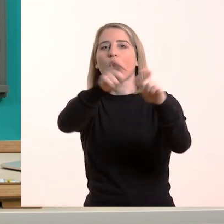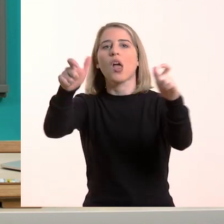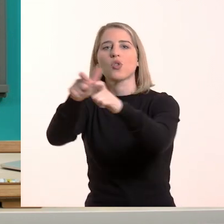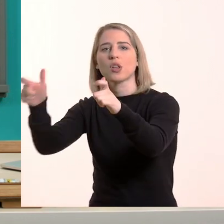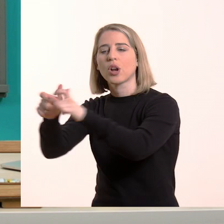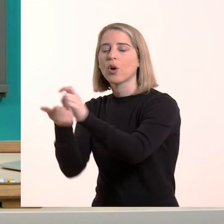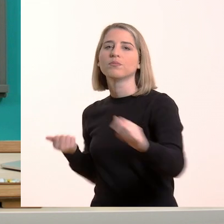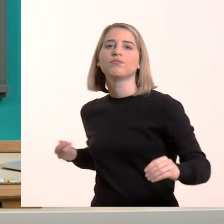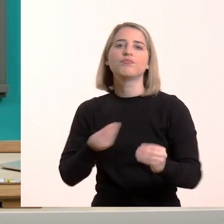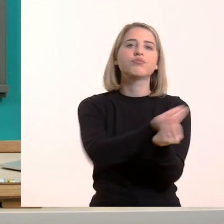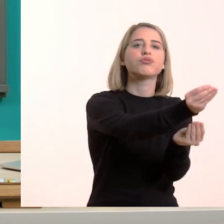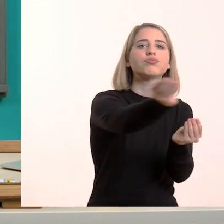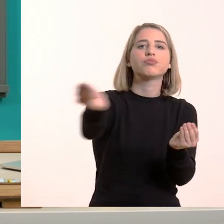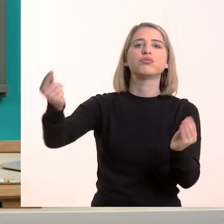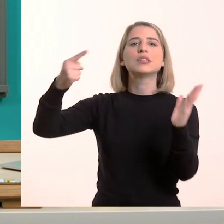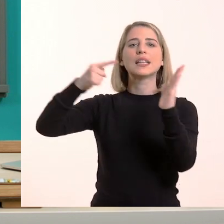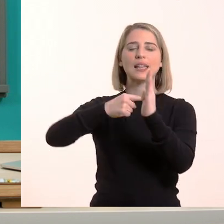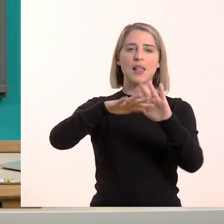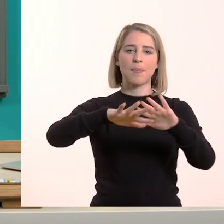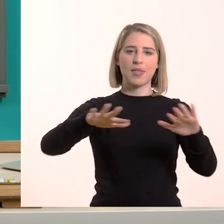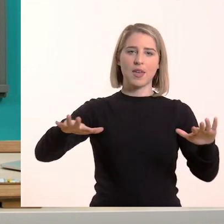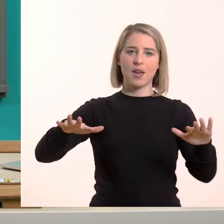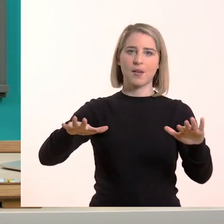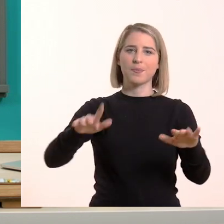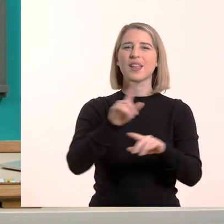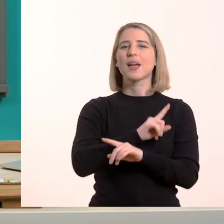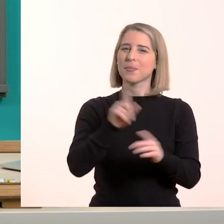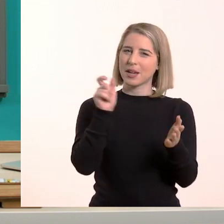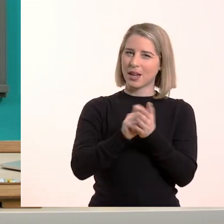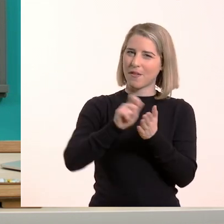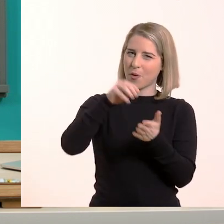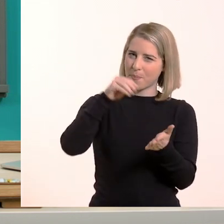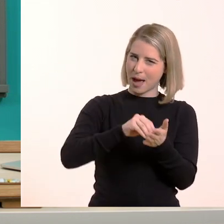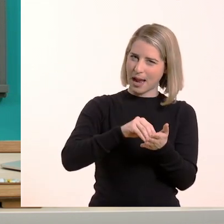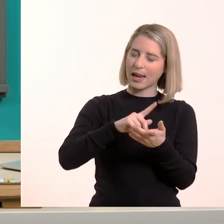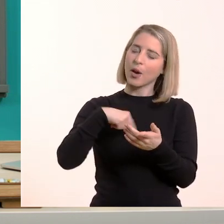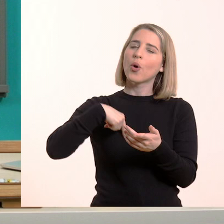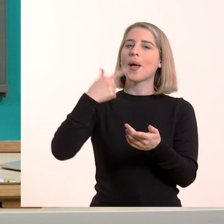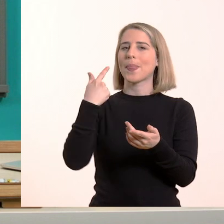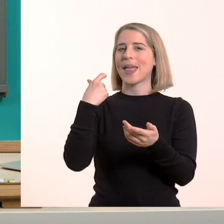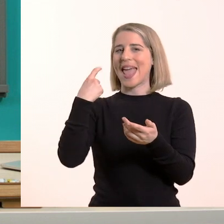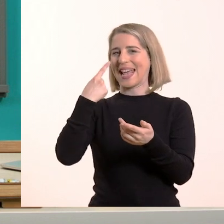Λοιπόν, για να μην το ξαναγράφω, θα σβήσω εδώ το 100 και θα το κάνω 1.000.